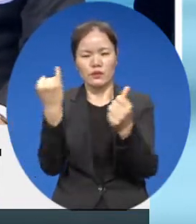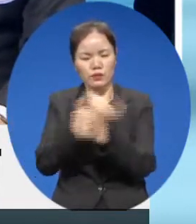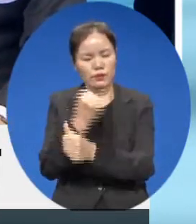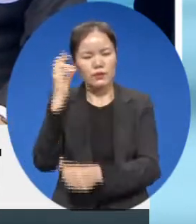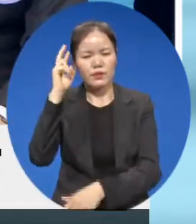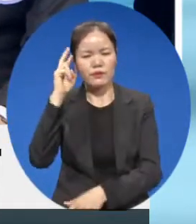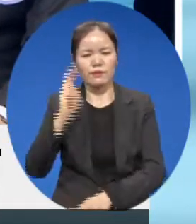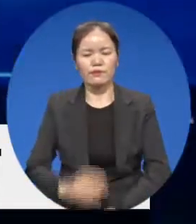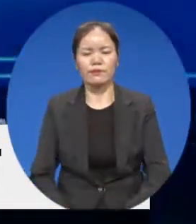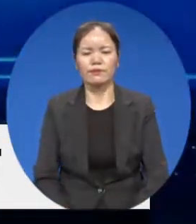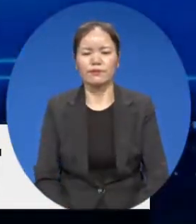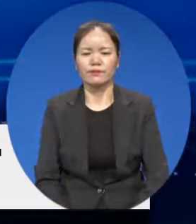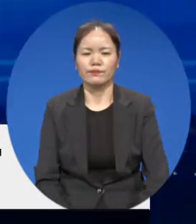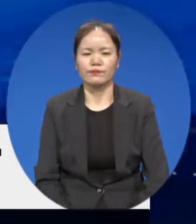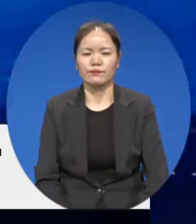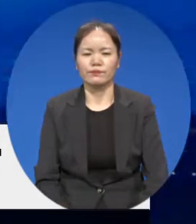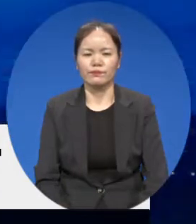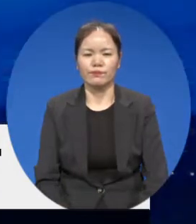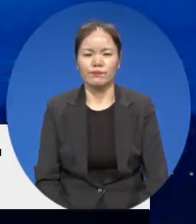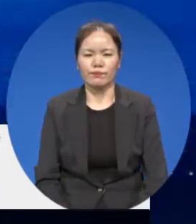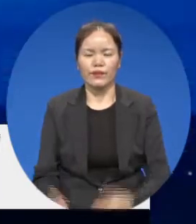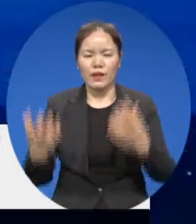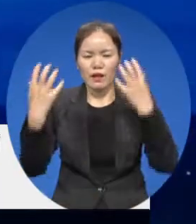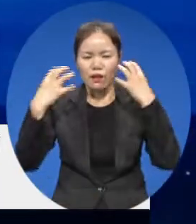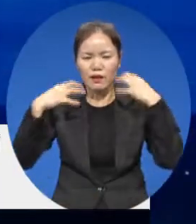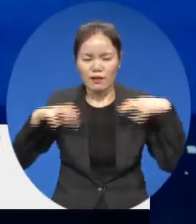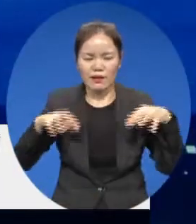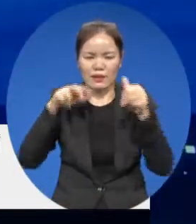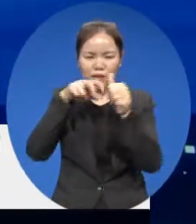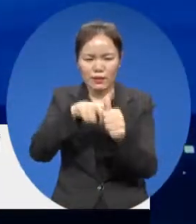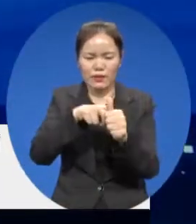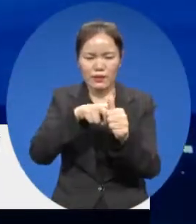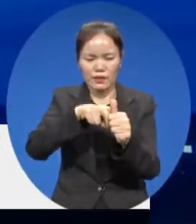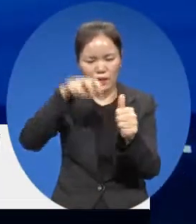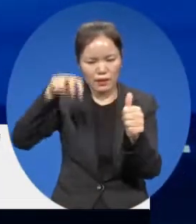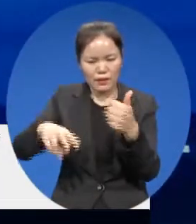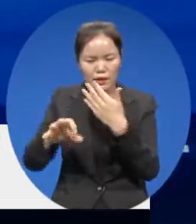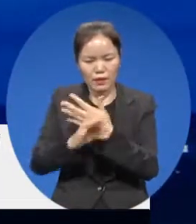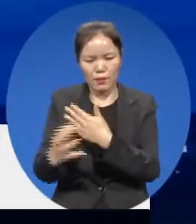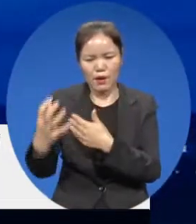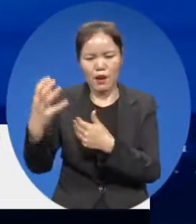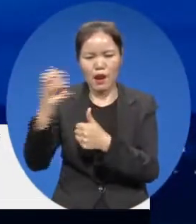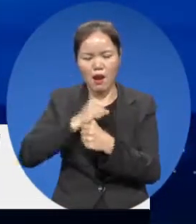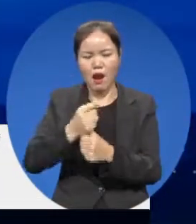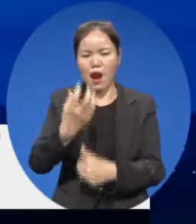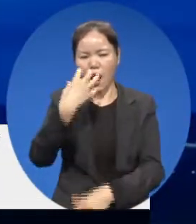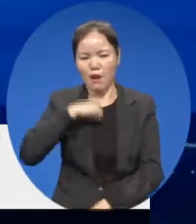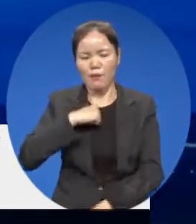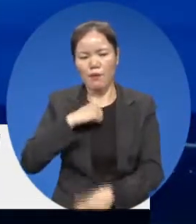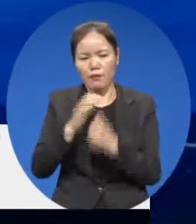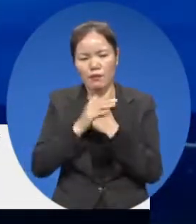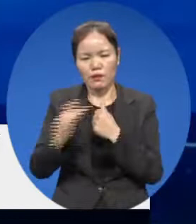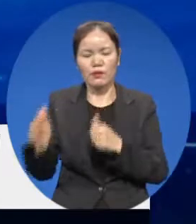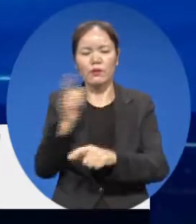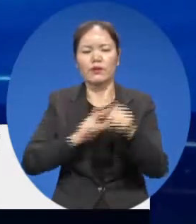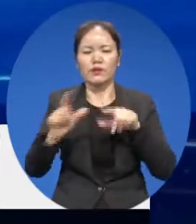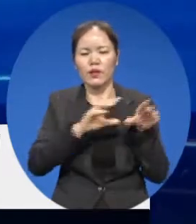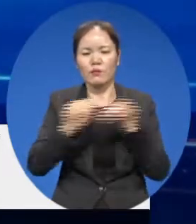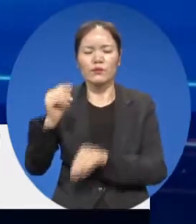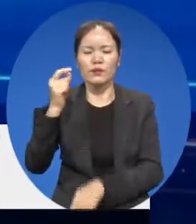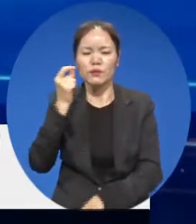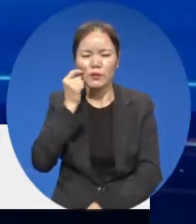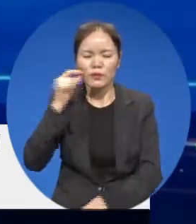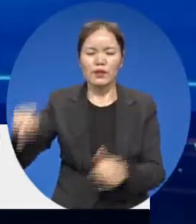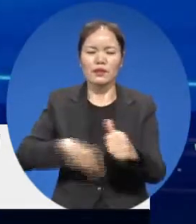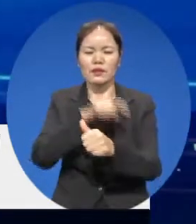그렇군요 자 모포 락의 등에 올라탔다 내리면 호랑이한테 잡혀 먹겠죠 그래서 덜 장 멈출 수는 없는 그런 형국이다